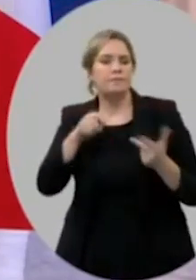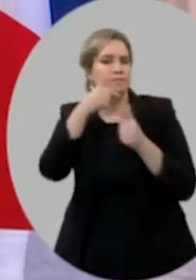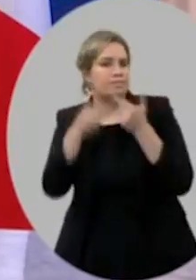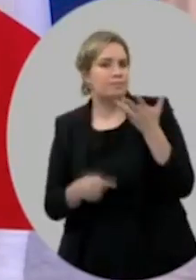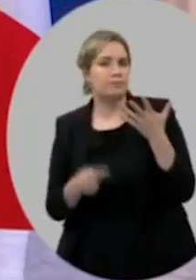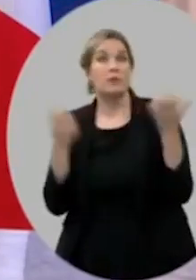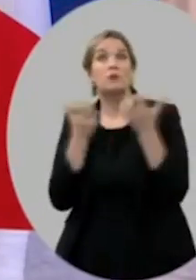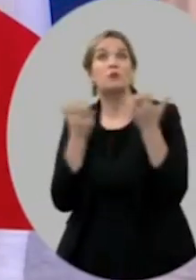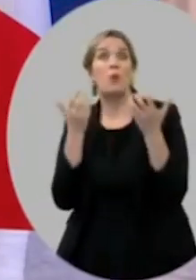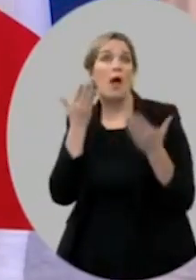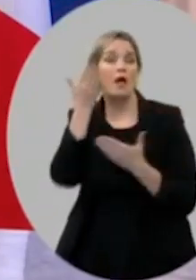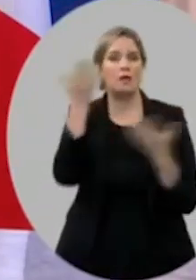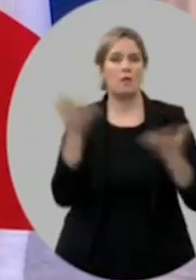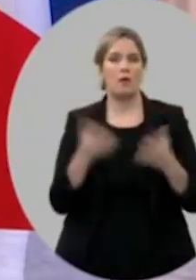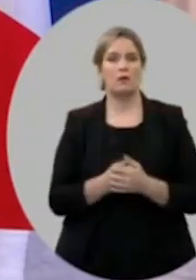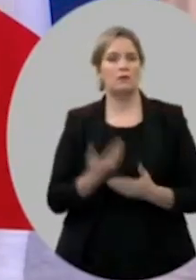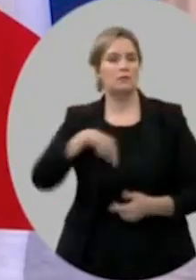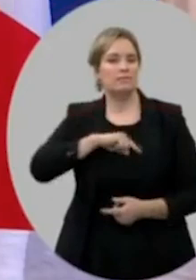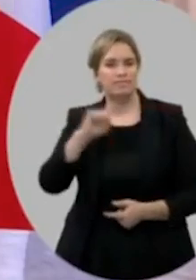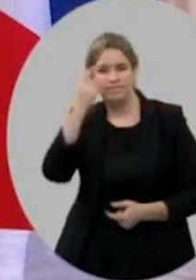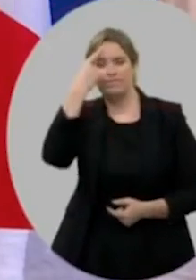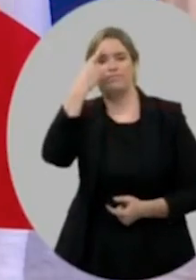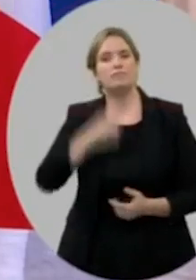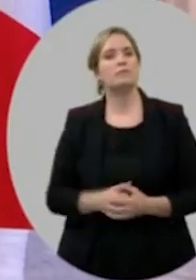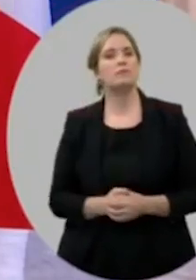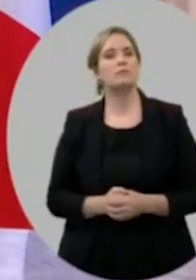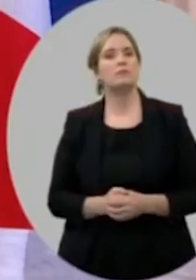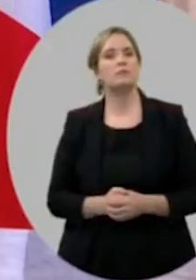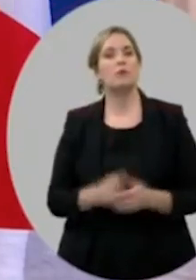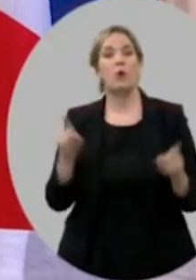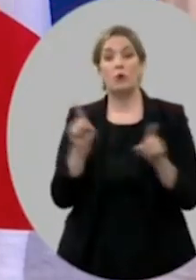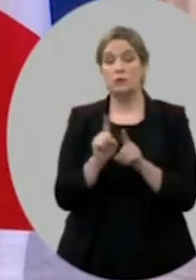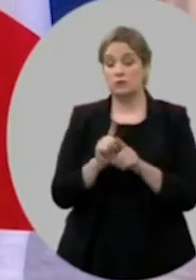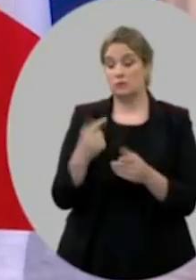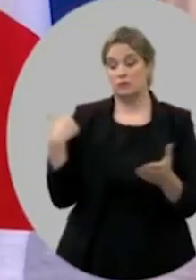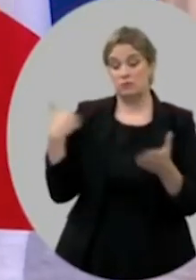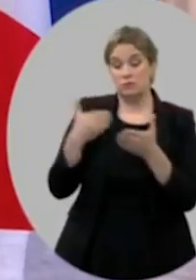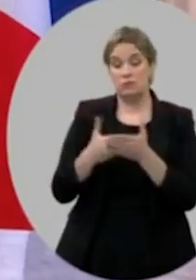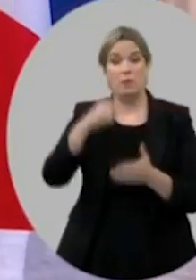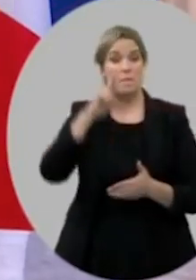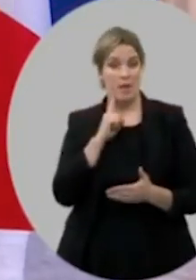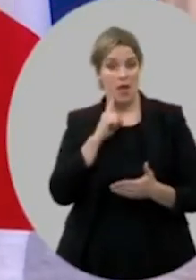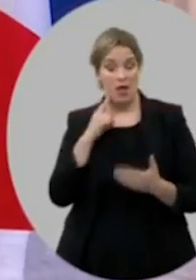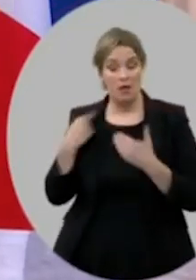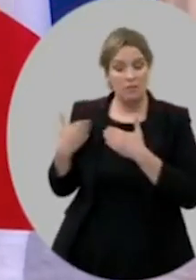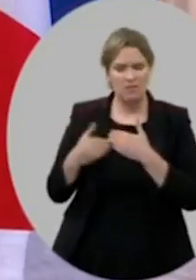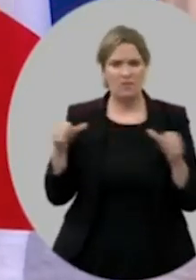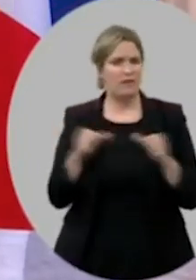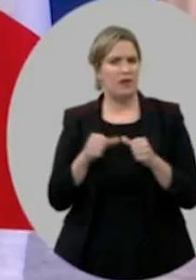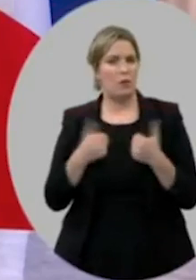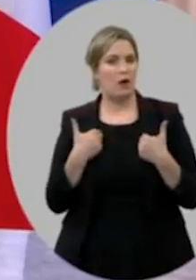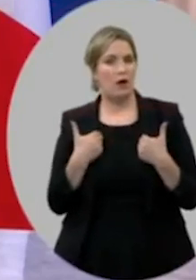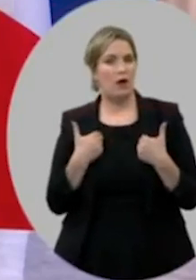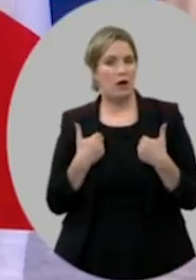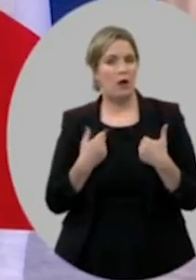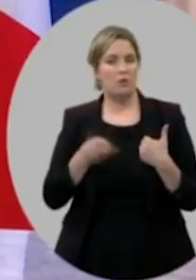attentes. J'en suis pleinement conscient. Aussi, depuis mon élection en mai dernier, je me suis attaché